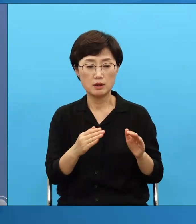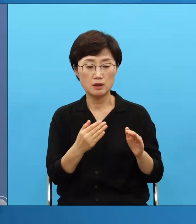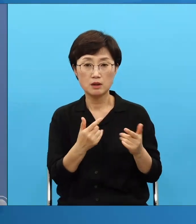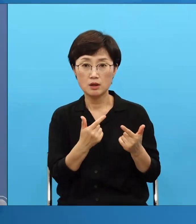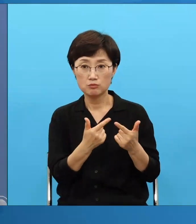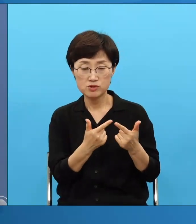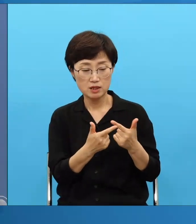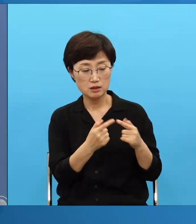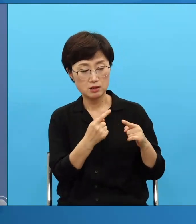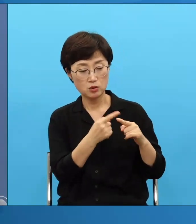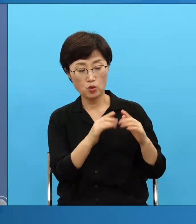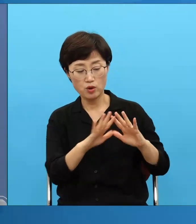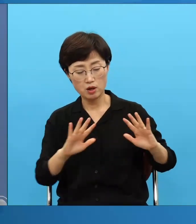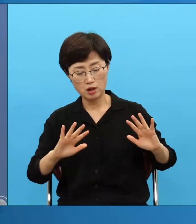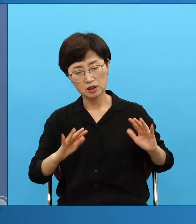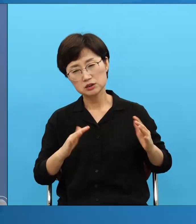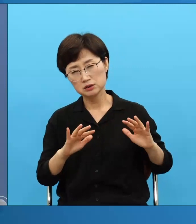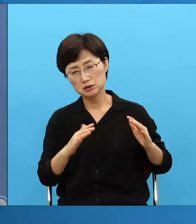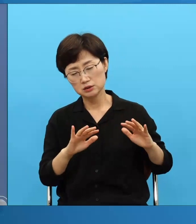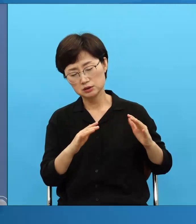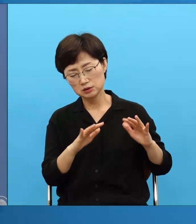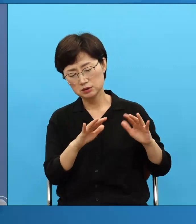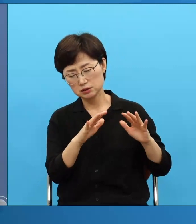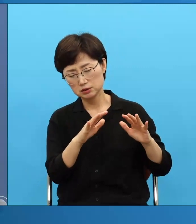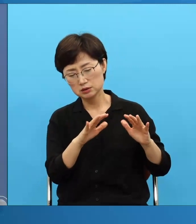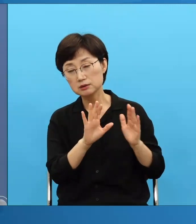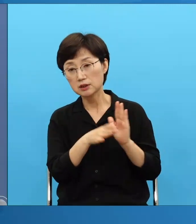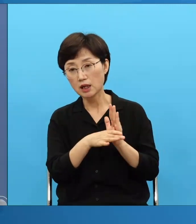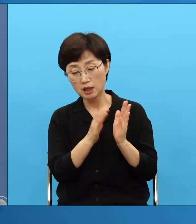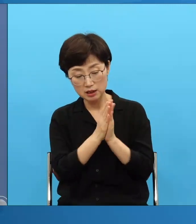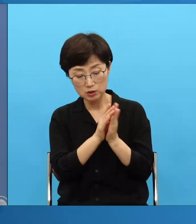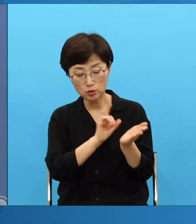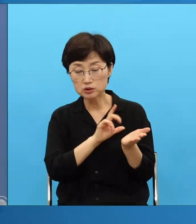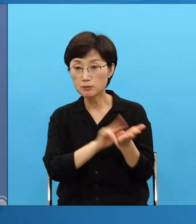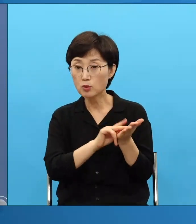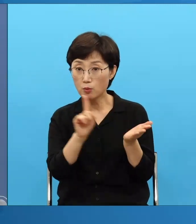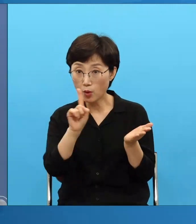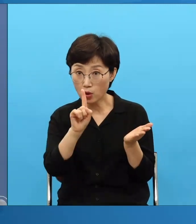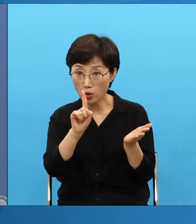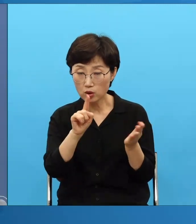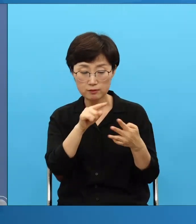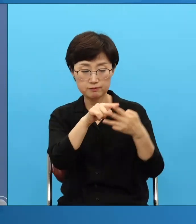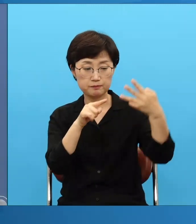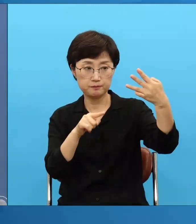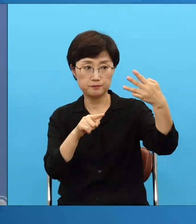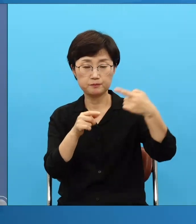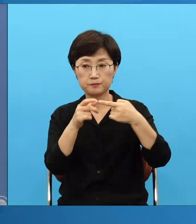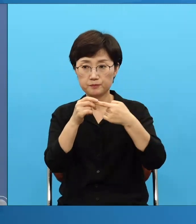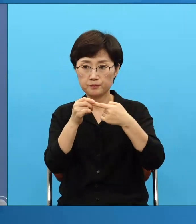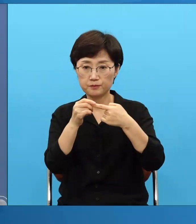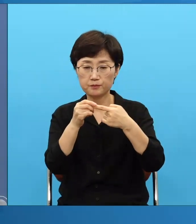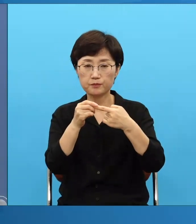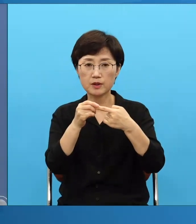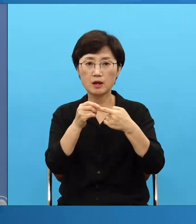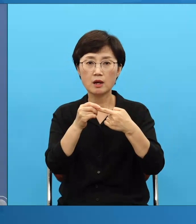제목이 그겁니다. So do not worry about your future. The theme or the title for our church construction 세 is 가지 this. 뜰을 만들자 합니다. To really 만들어야 establish the 됩니다. 3